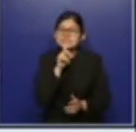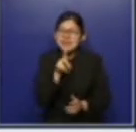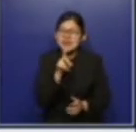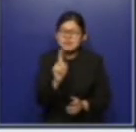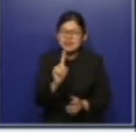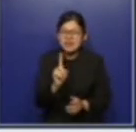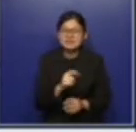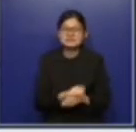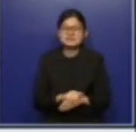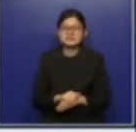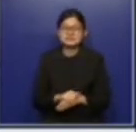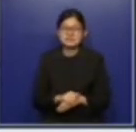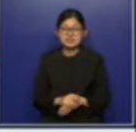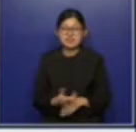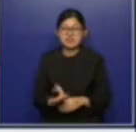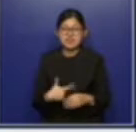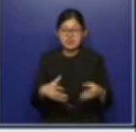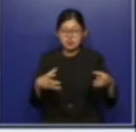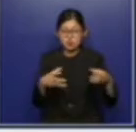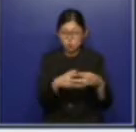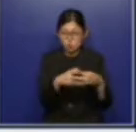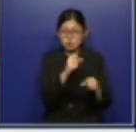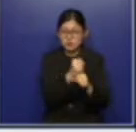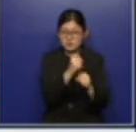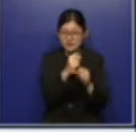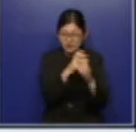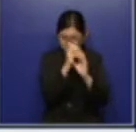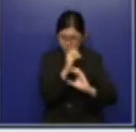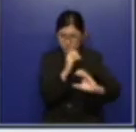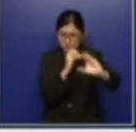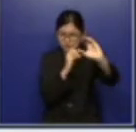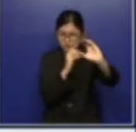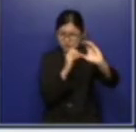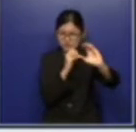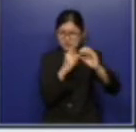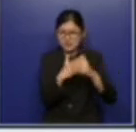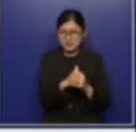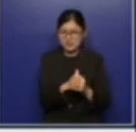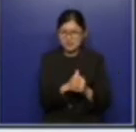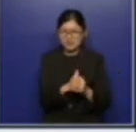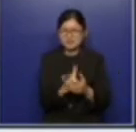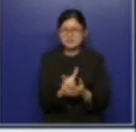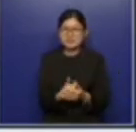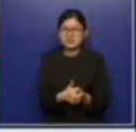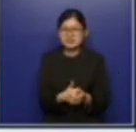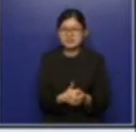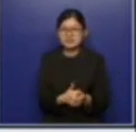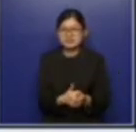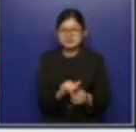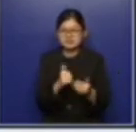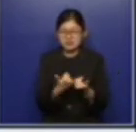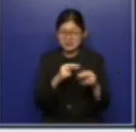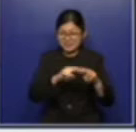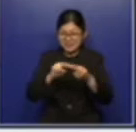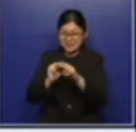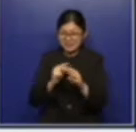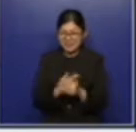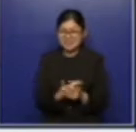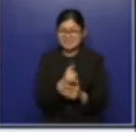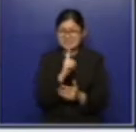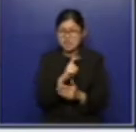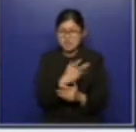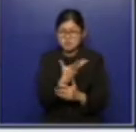านครับคณะกสทช.เนี่ยกรมไปรษณีย์โทรเลขเดิมเนี่ยที่นั่งอยู่เนี่ยท่านมีเครื่องมือเหร